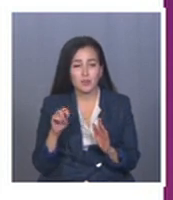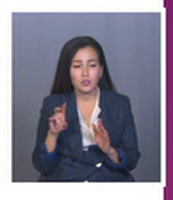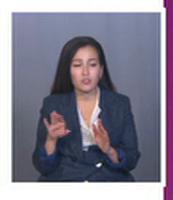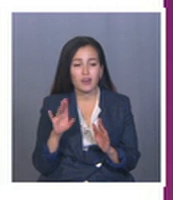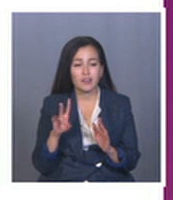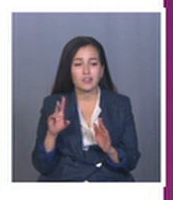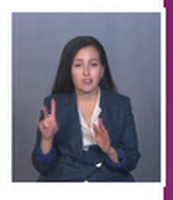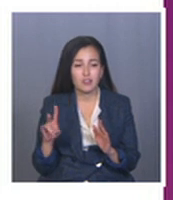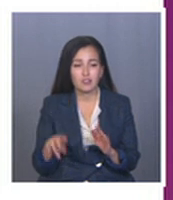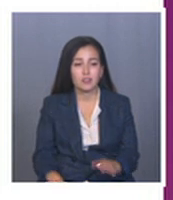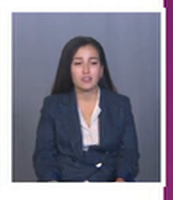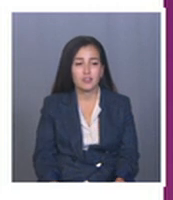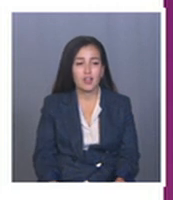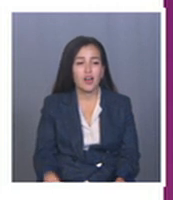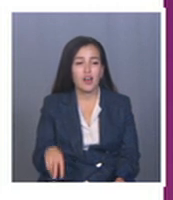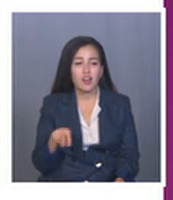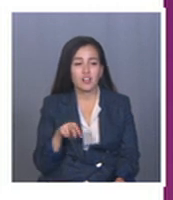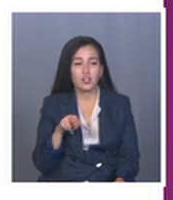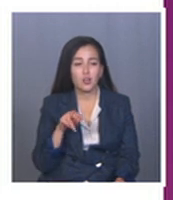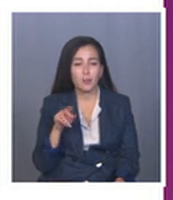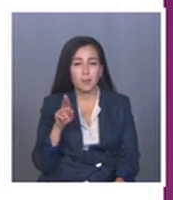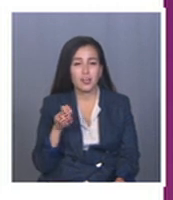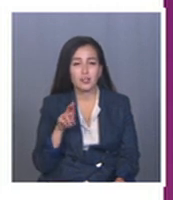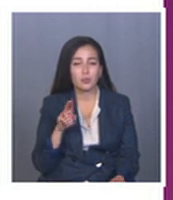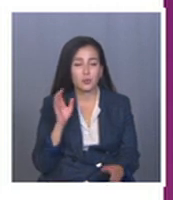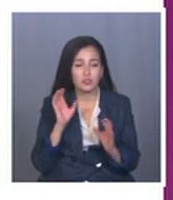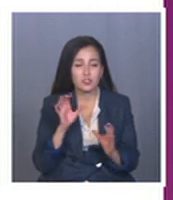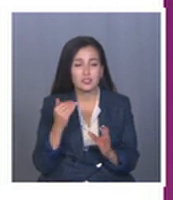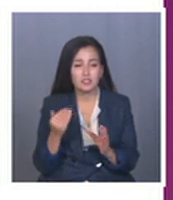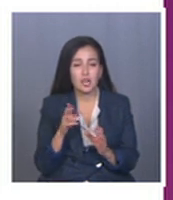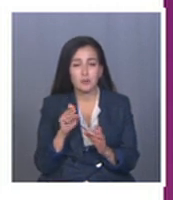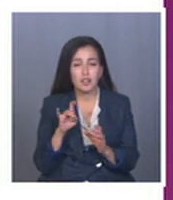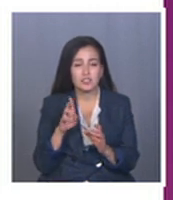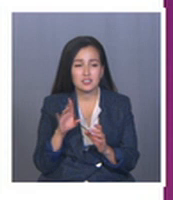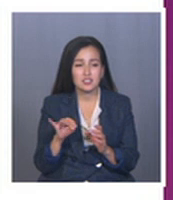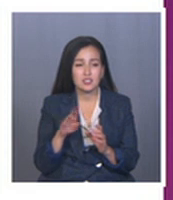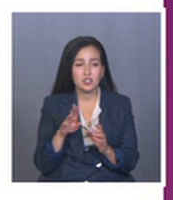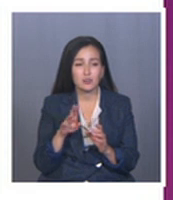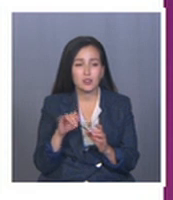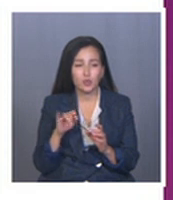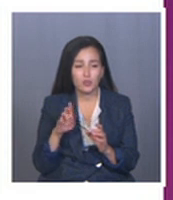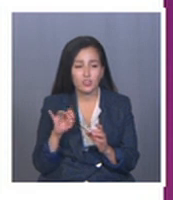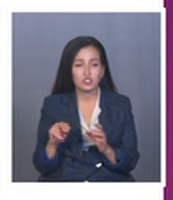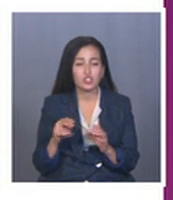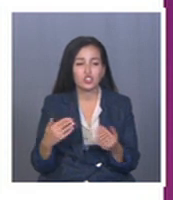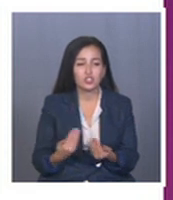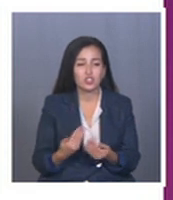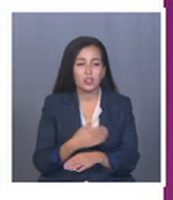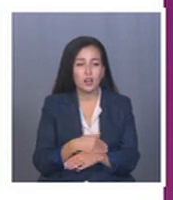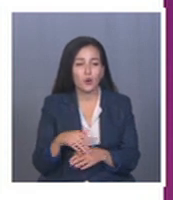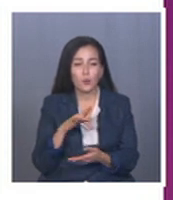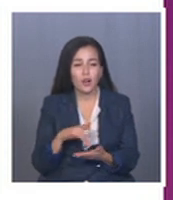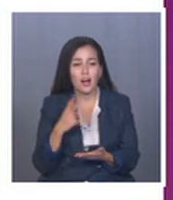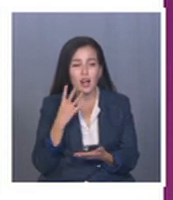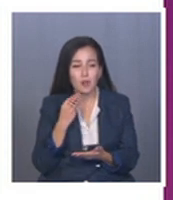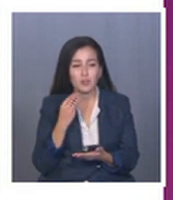НН. Ректору педагогического университета Боярского Дмитрия Петровича, проживающего по адресу город Алматы,